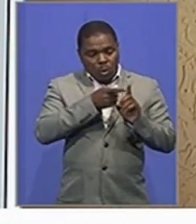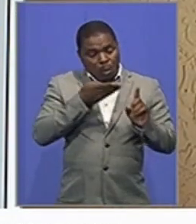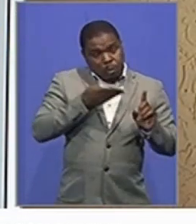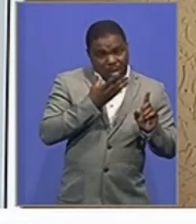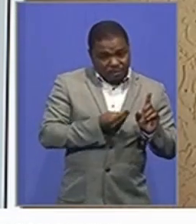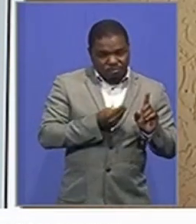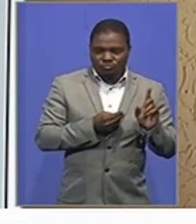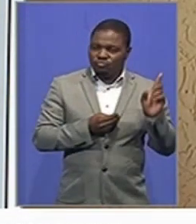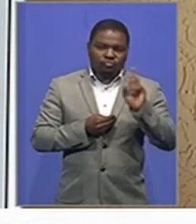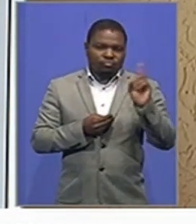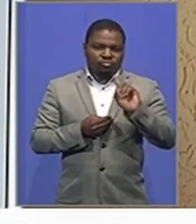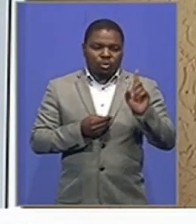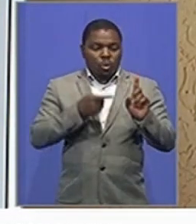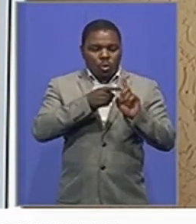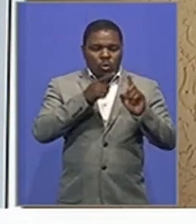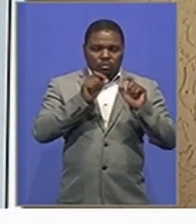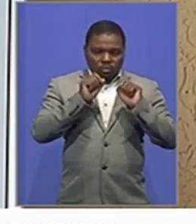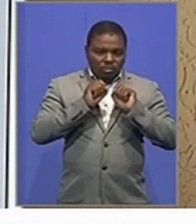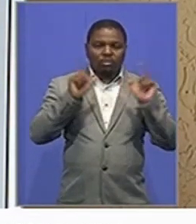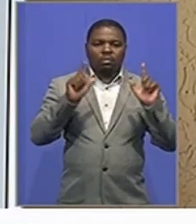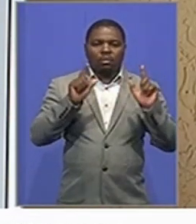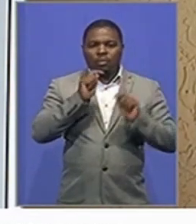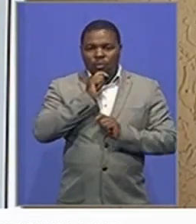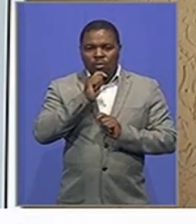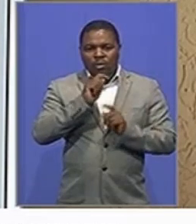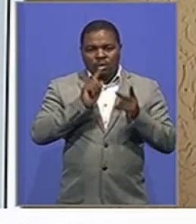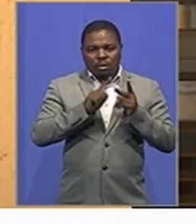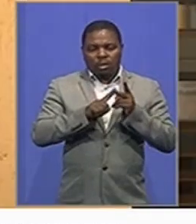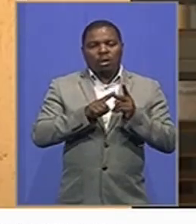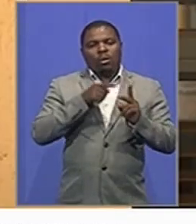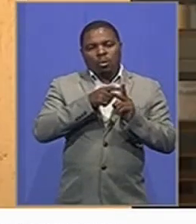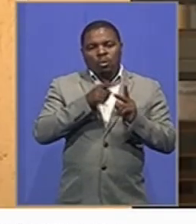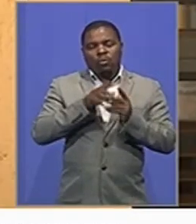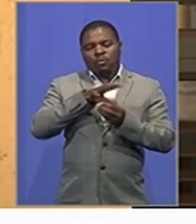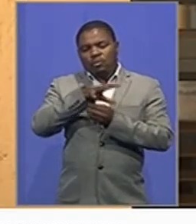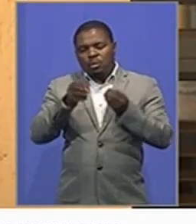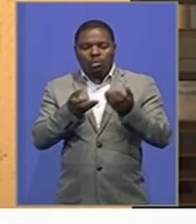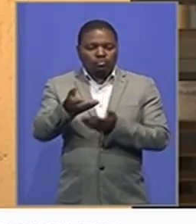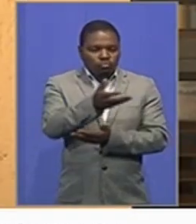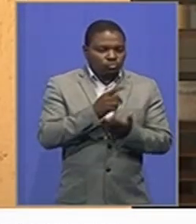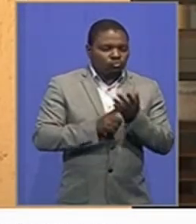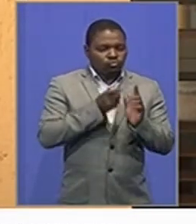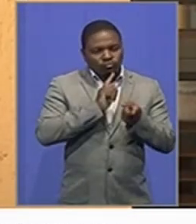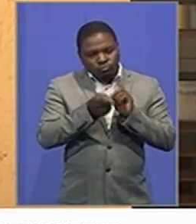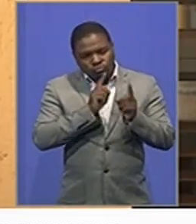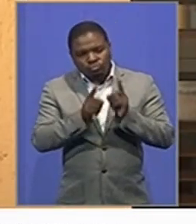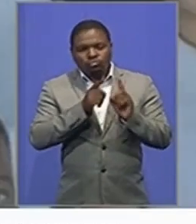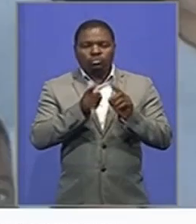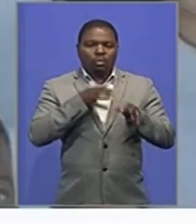yena. O ile a tsoga a kgona go ka bua le ba lesika a ba thadisetsa